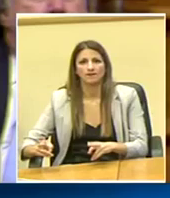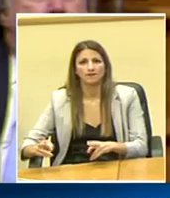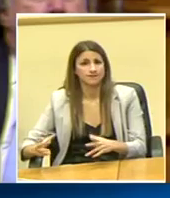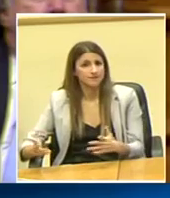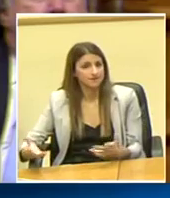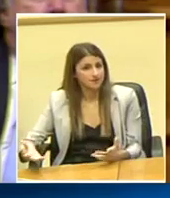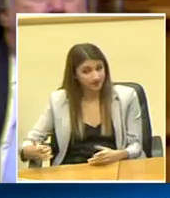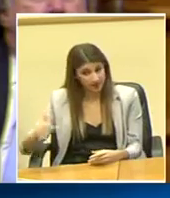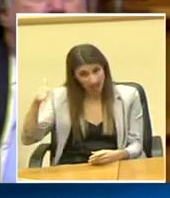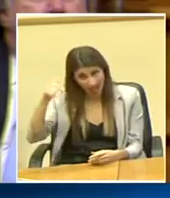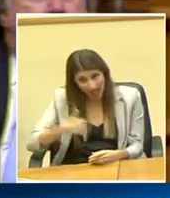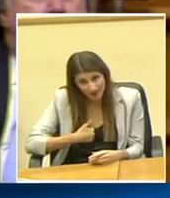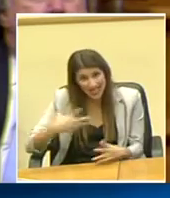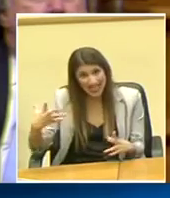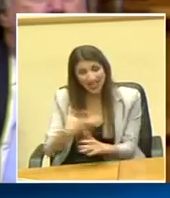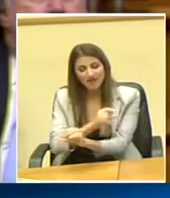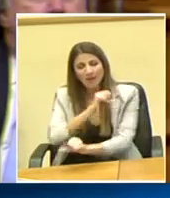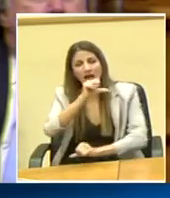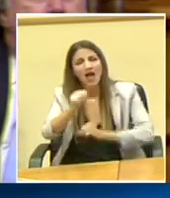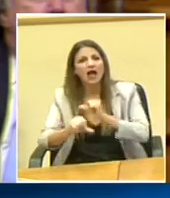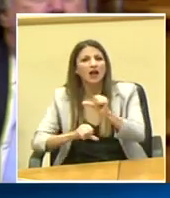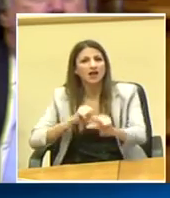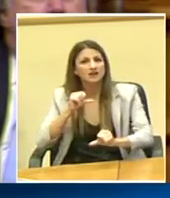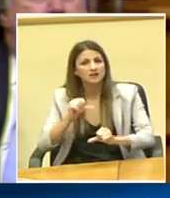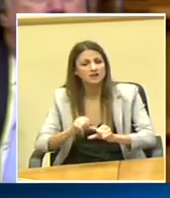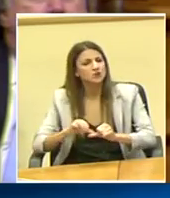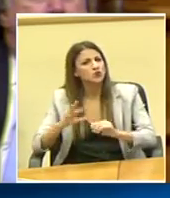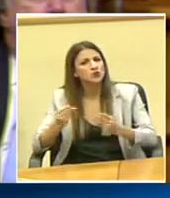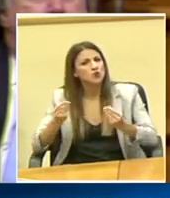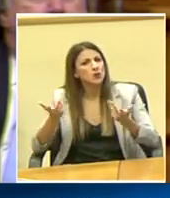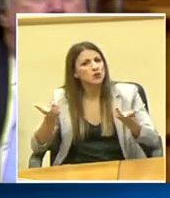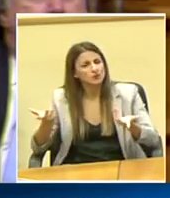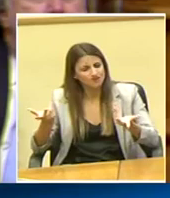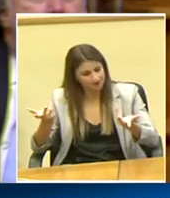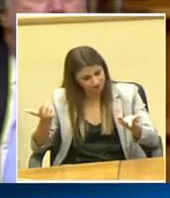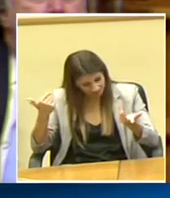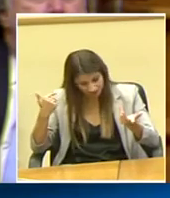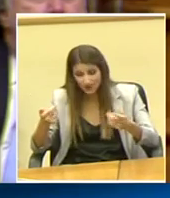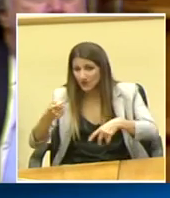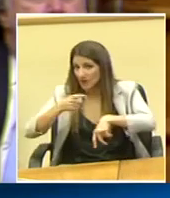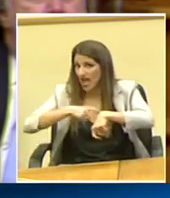Και σήμερα βρισκόμαστε στο σημείο εκείνο όπου